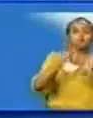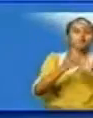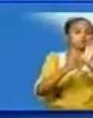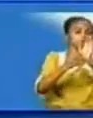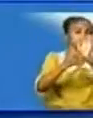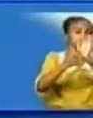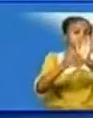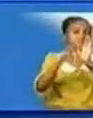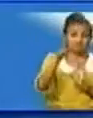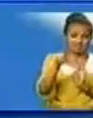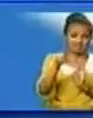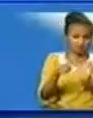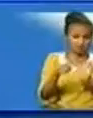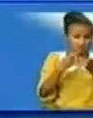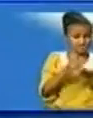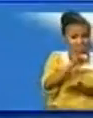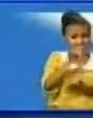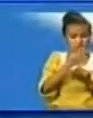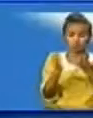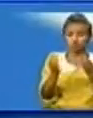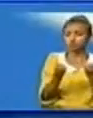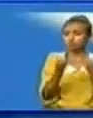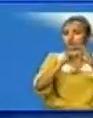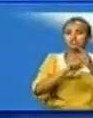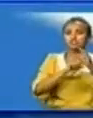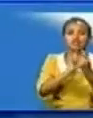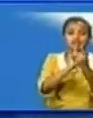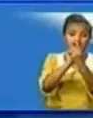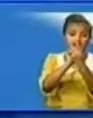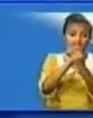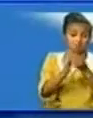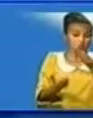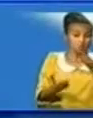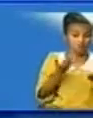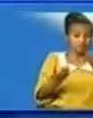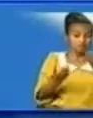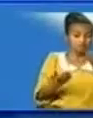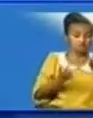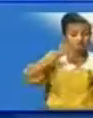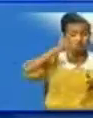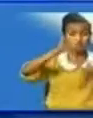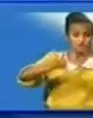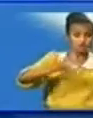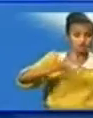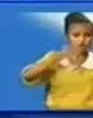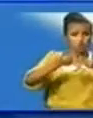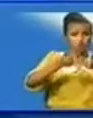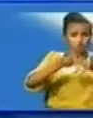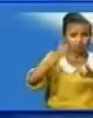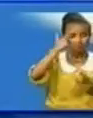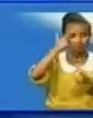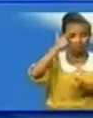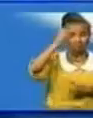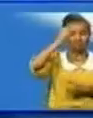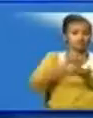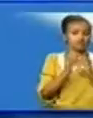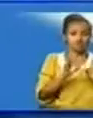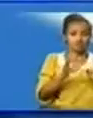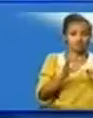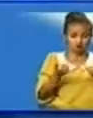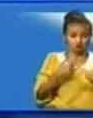ነገር ነው ወድሻለሁ ማለት እንዴት ነው ወድሃለሁ ማለት እንዴት ነው ለምን ጀመረ ጠየቀኝ እና ጠቅላይ ሚኒስተር ነው ወይስ